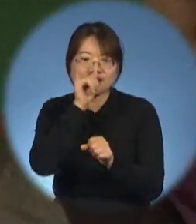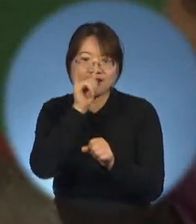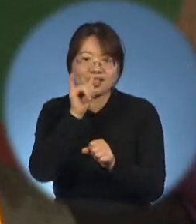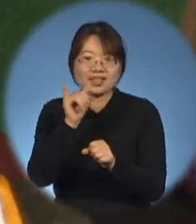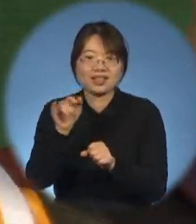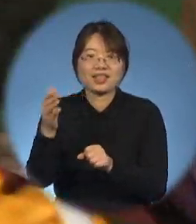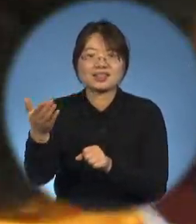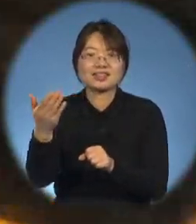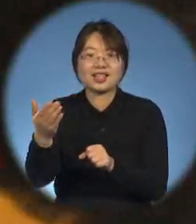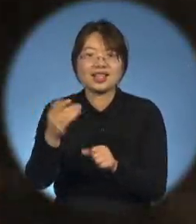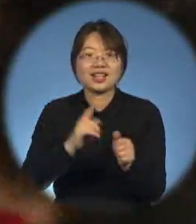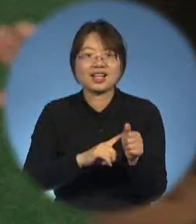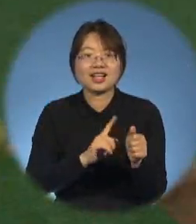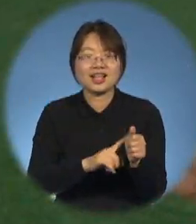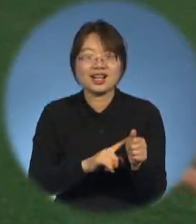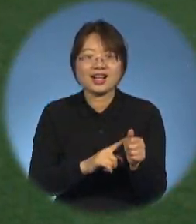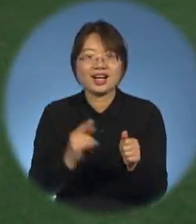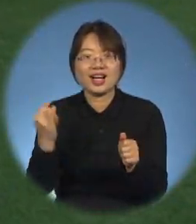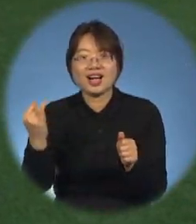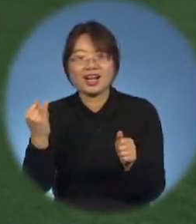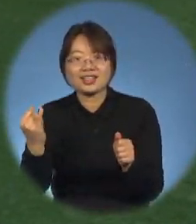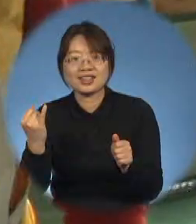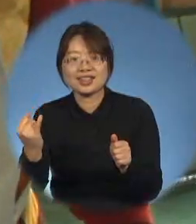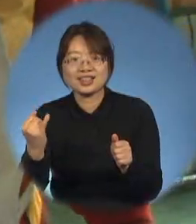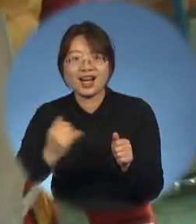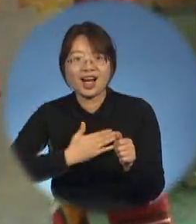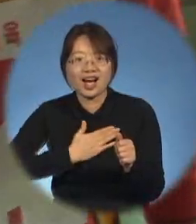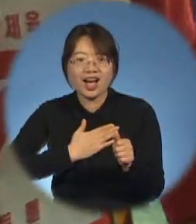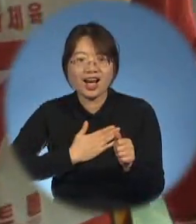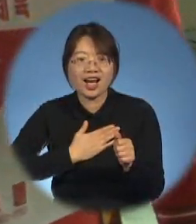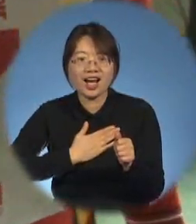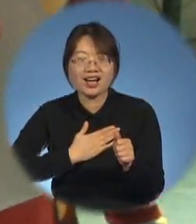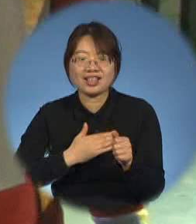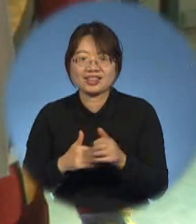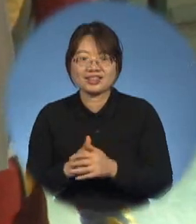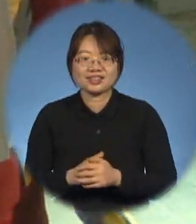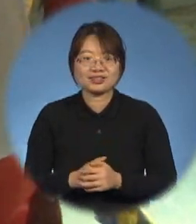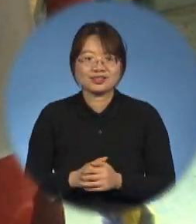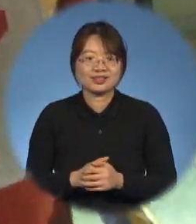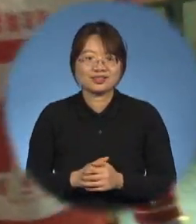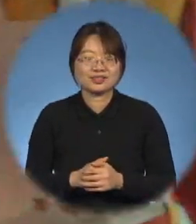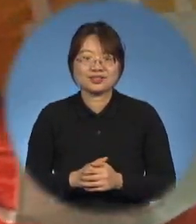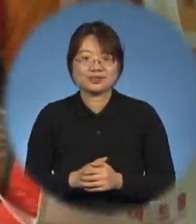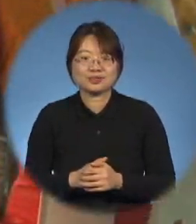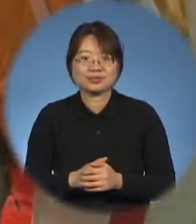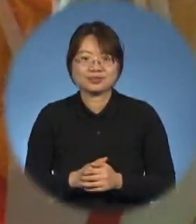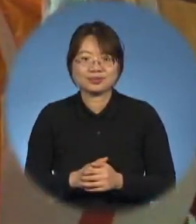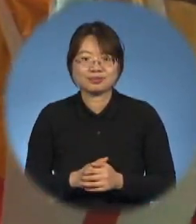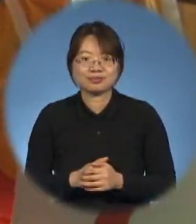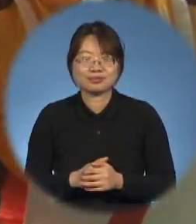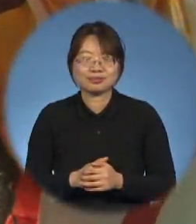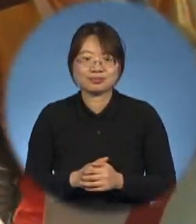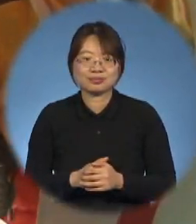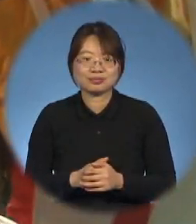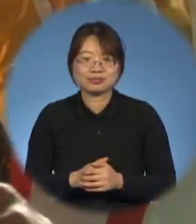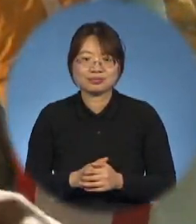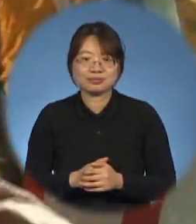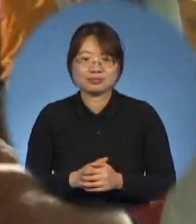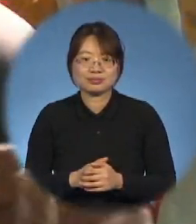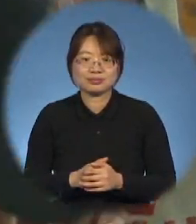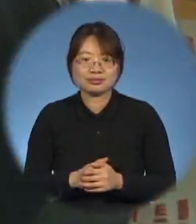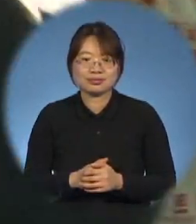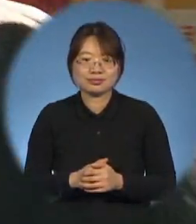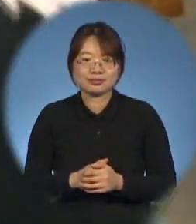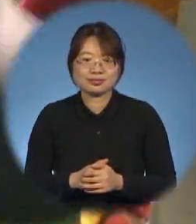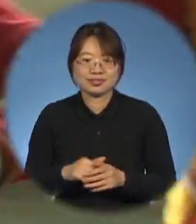식감 쓰린 사람은 하면서 훨씬 잘하고 알람 일어나 굉장히 훨씬 마스 장비 6번을 요렇게 아야 넘어지게 한 에